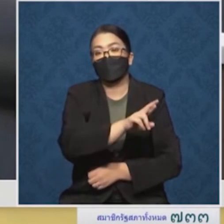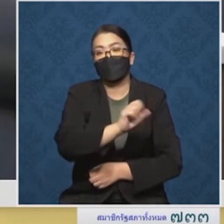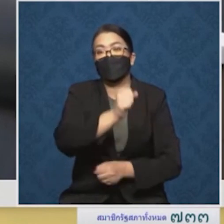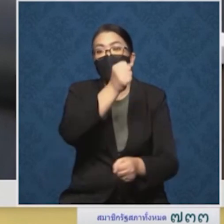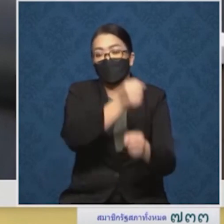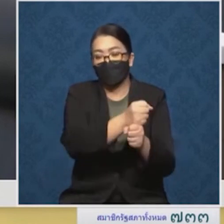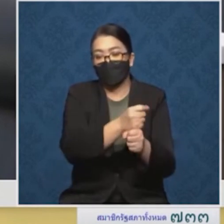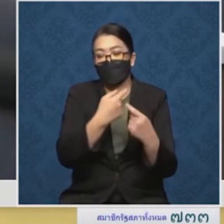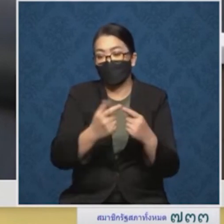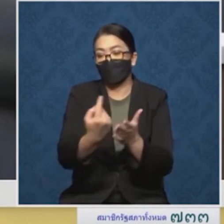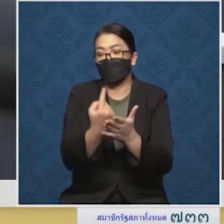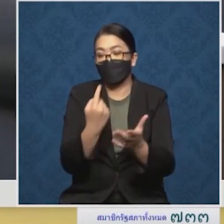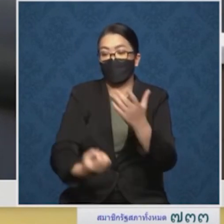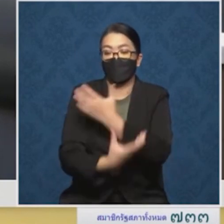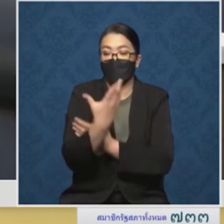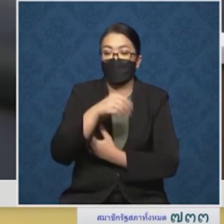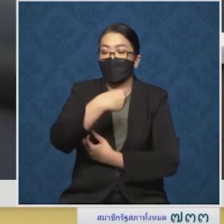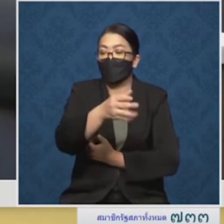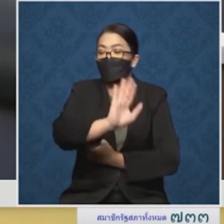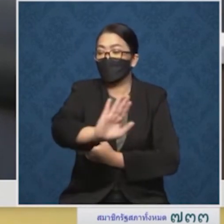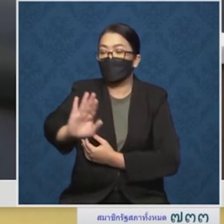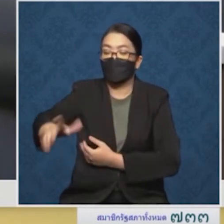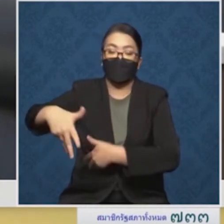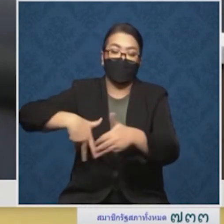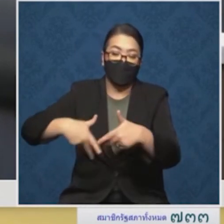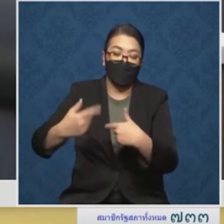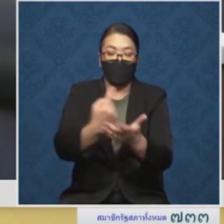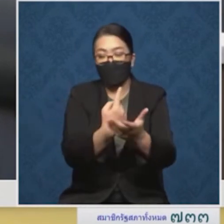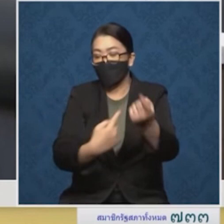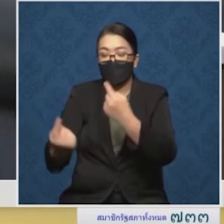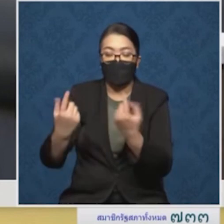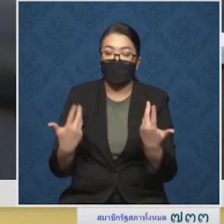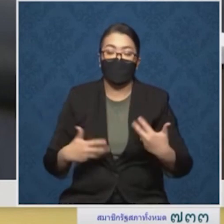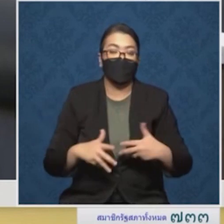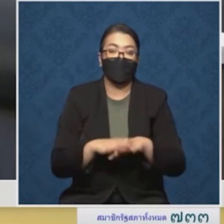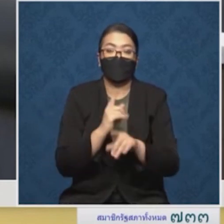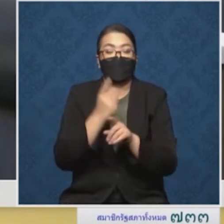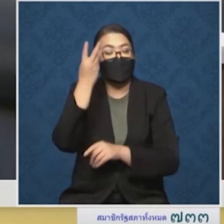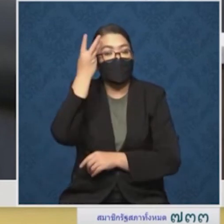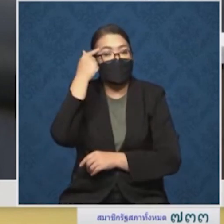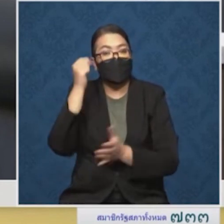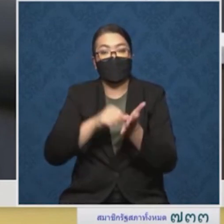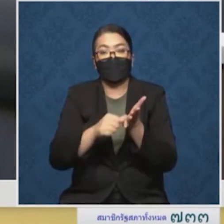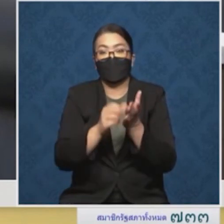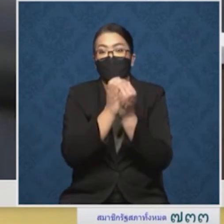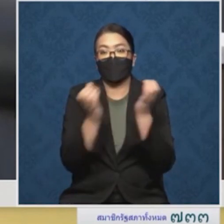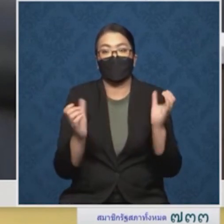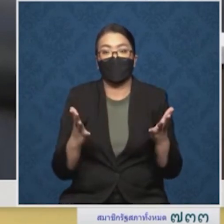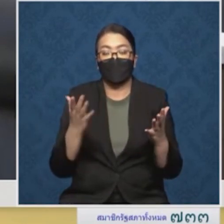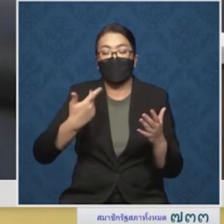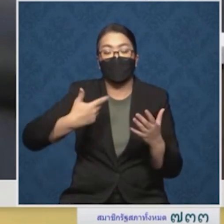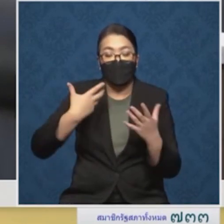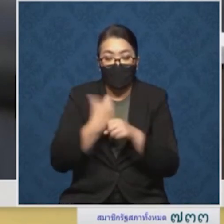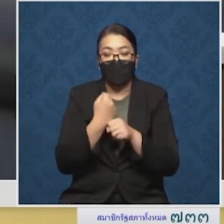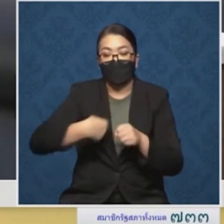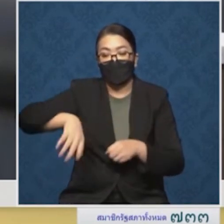นี่ กรอนีตกซึถเป็เช นั้จริ ๆ ก็นาเป็ห่วงว่าวิกฤษรสัคมของเราก็คอ รัฐมูลทไม่รการยอมรับการไม